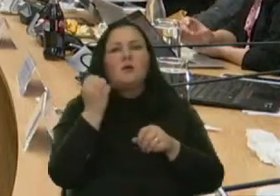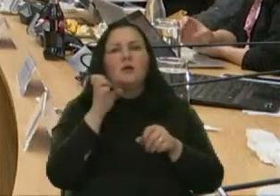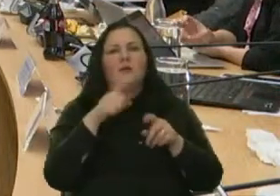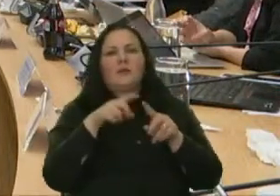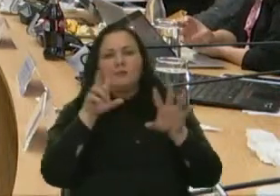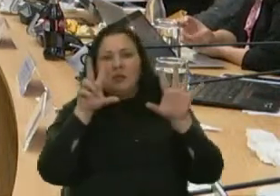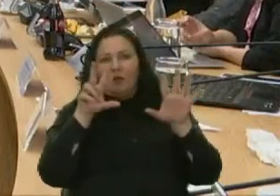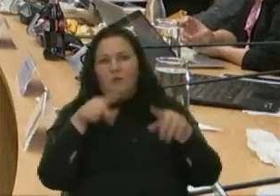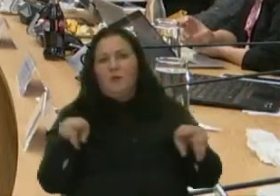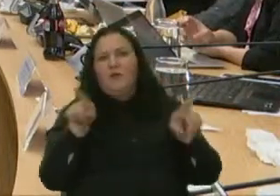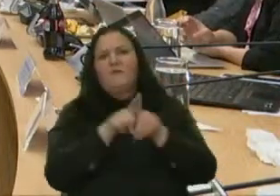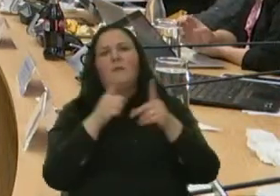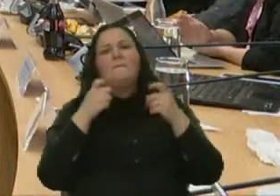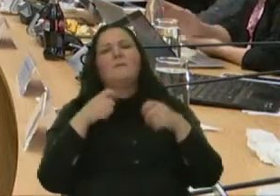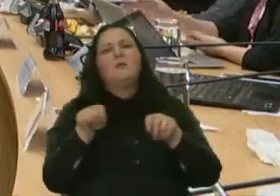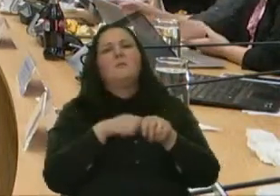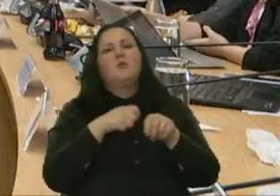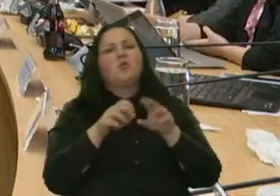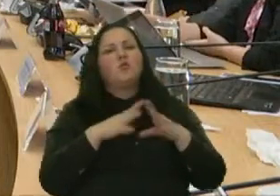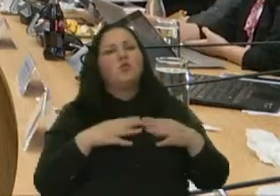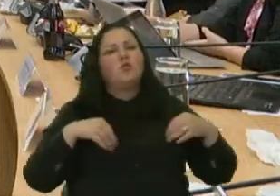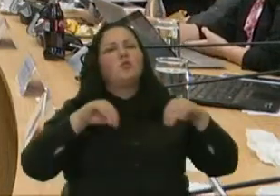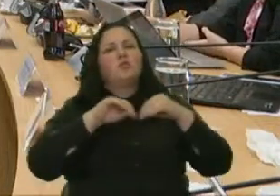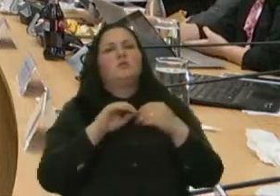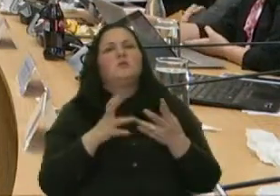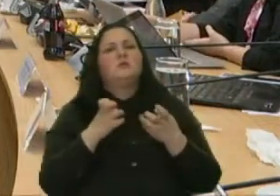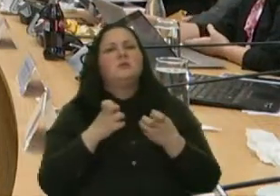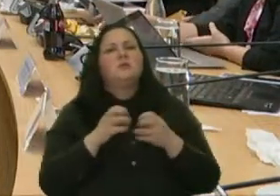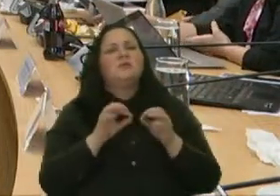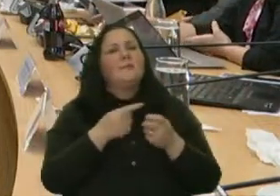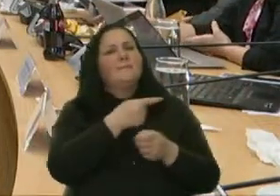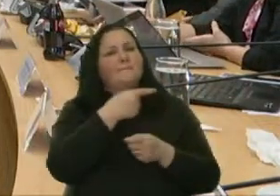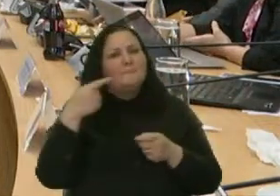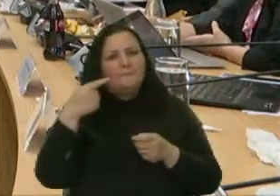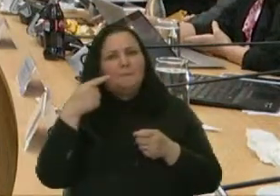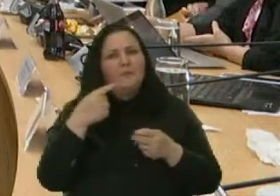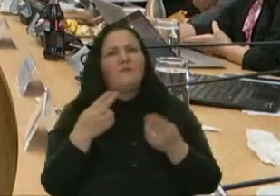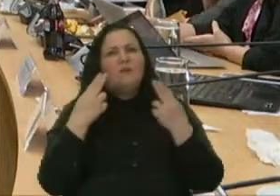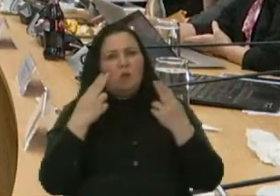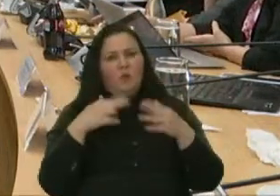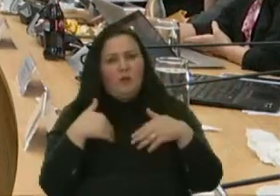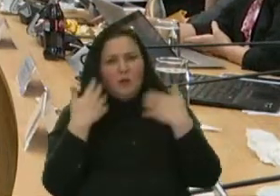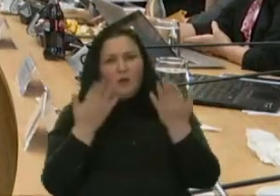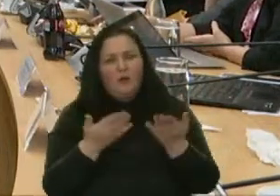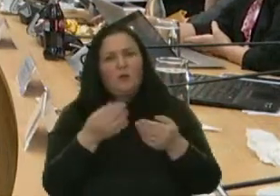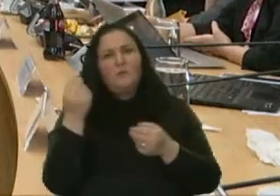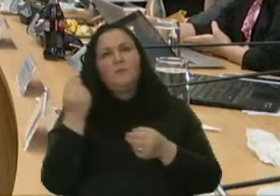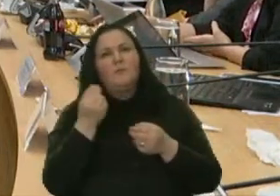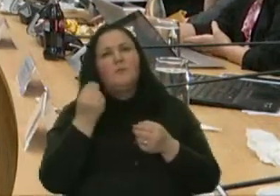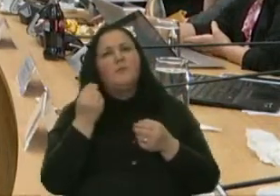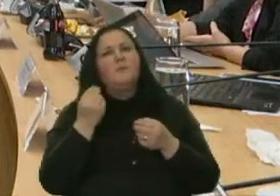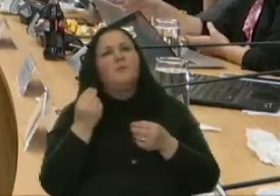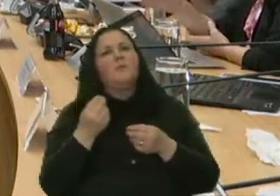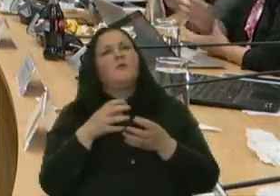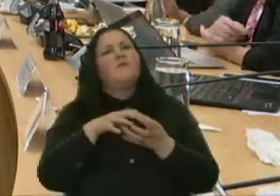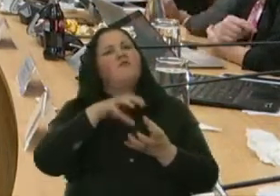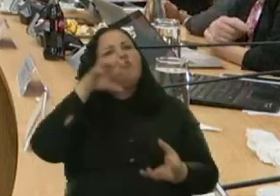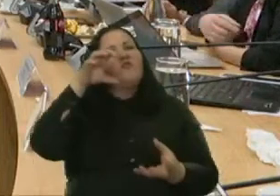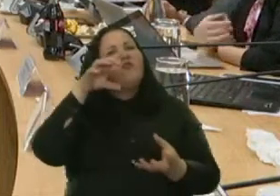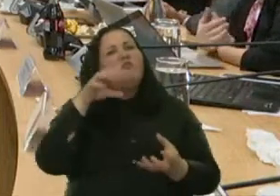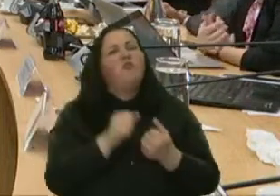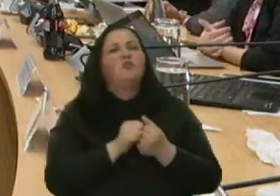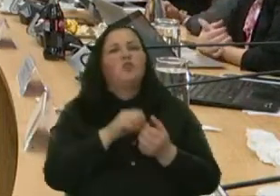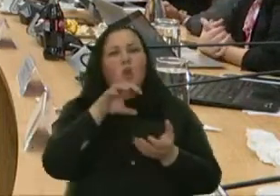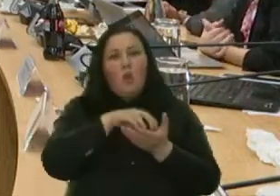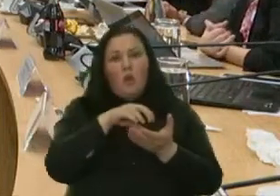8 la fel prin modificarea totalului în în sensul dimin ării sumei alocate pentru sursa fonduri buget local cu